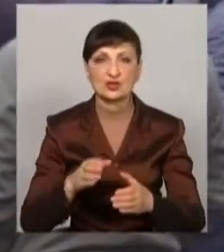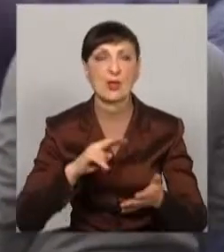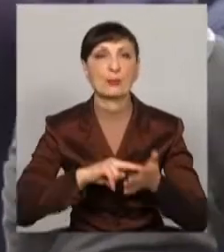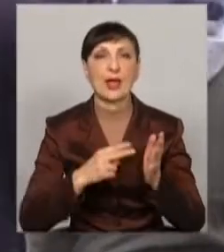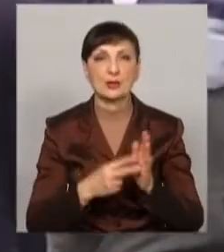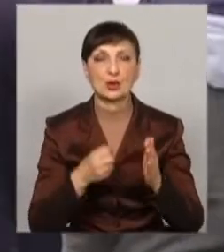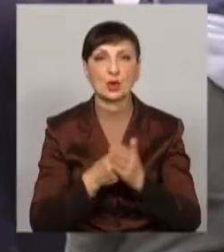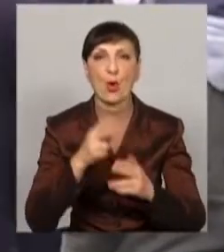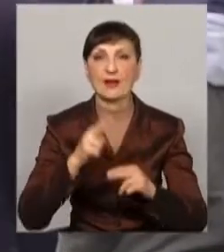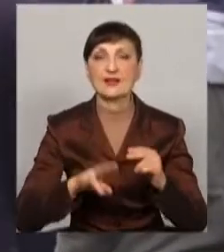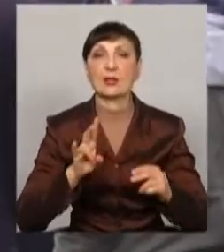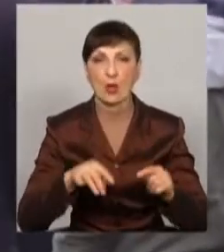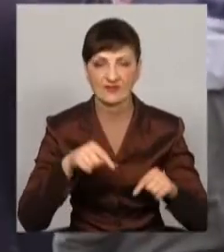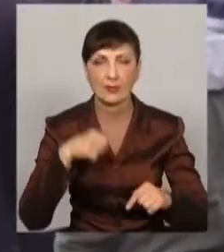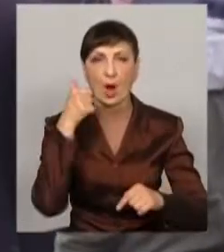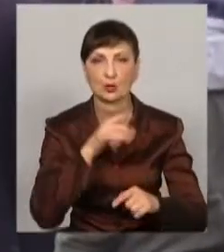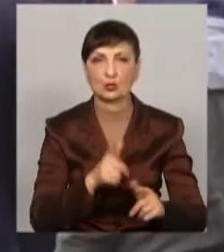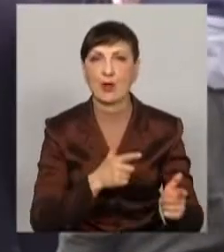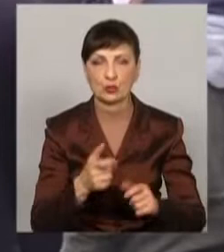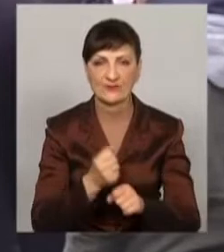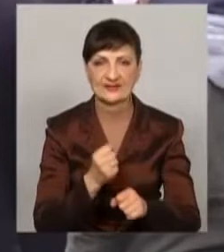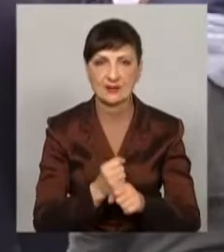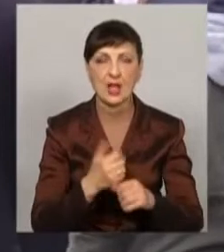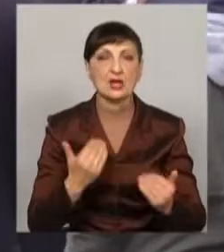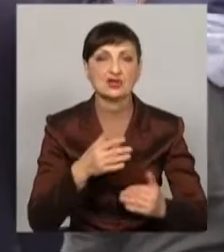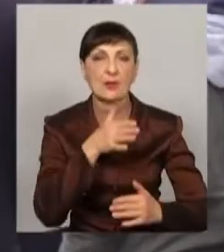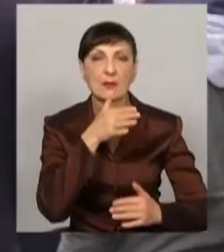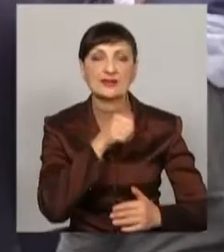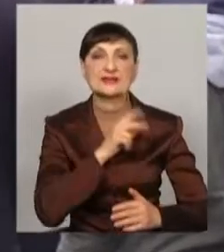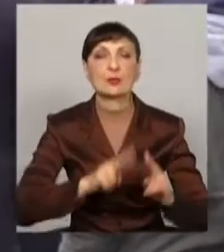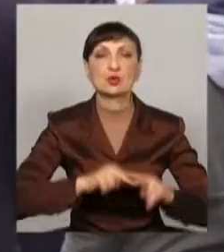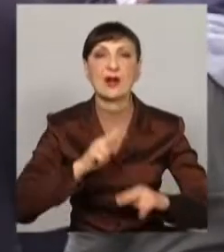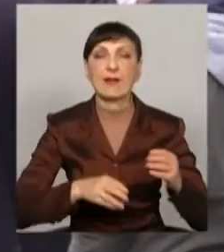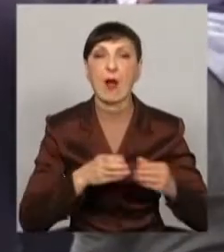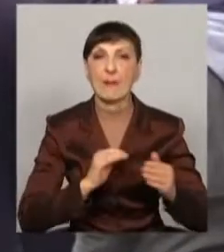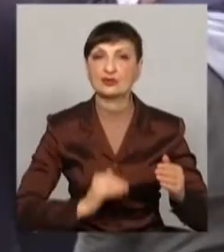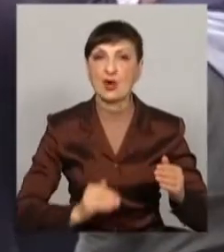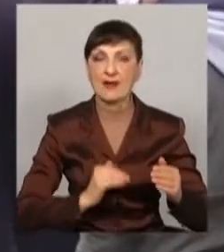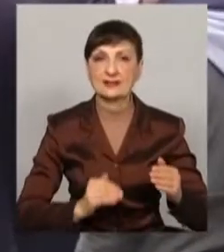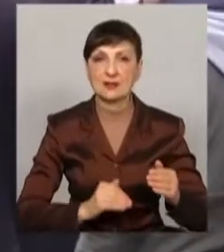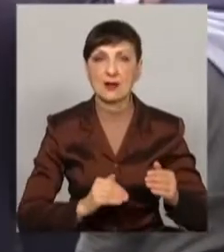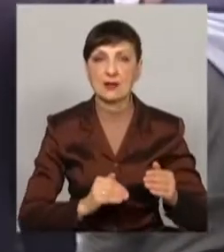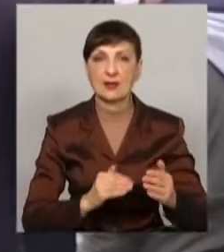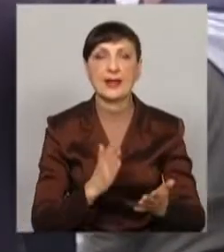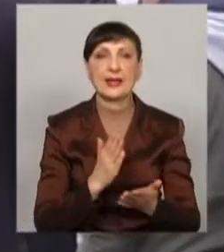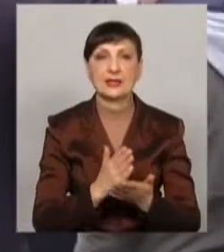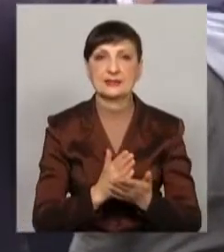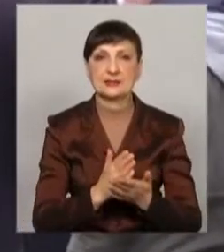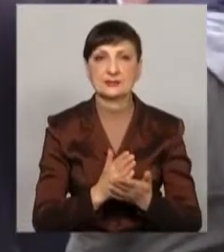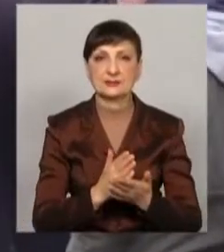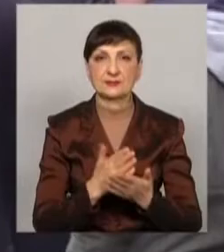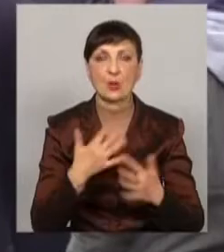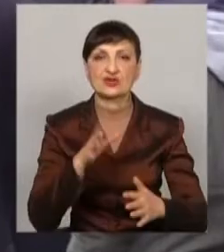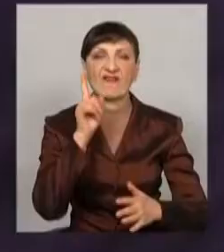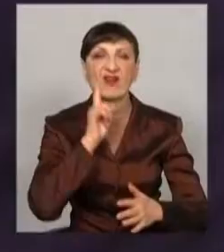планируется до конца ноября текущего года. На данный момент самим подрядчиком, частным застройщиком поставлена